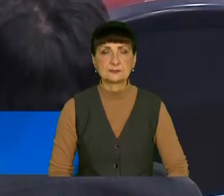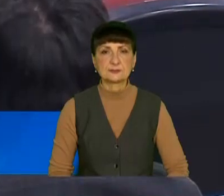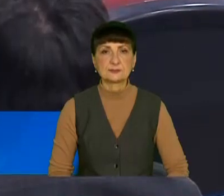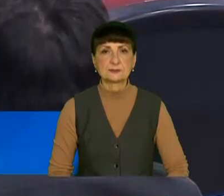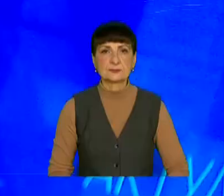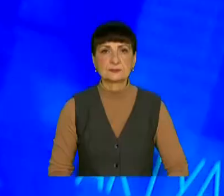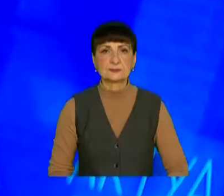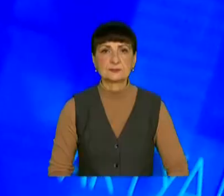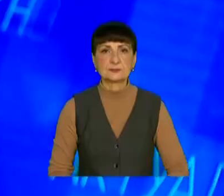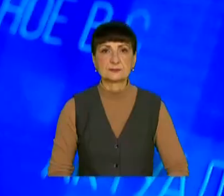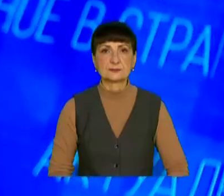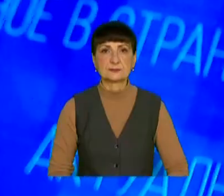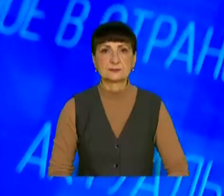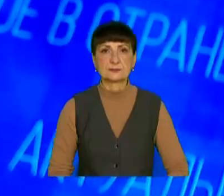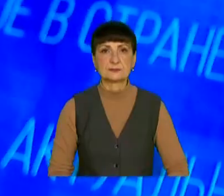Астана.